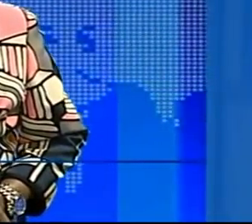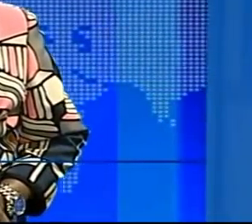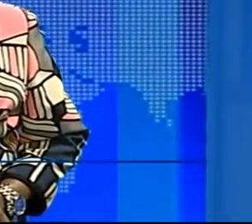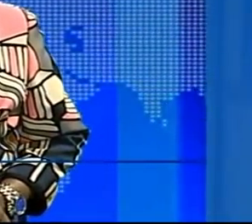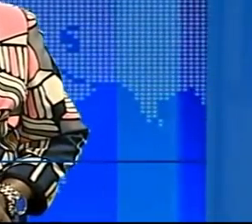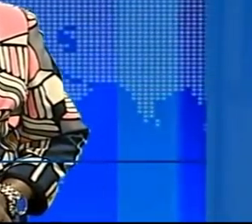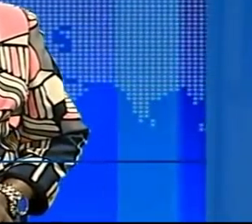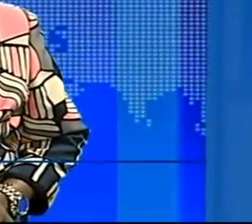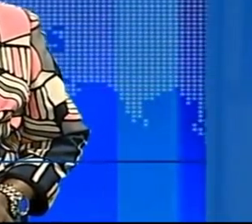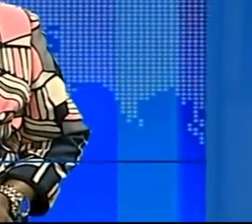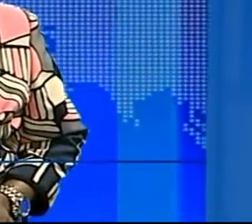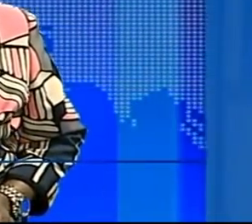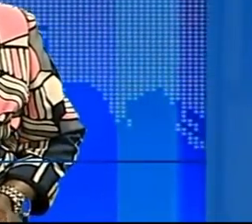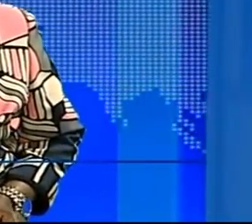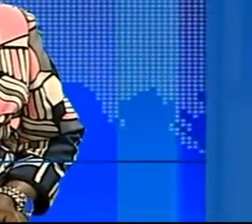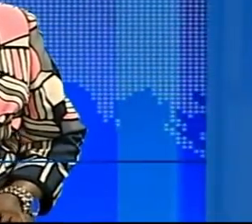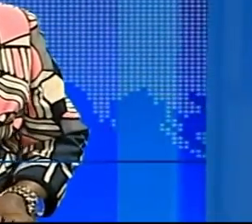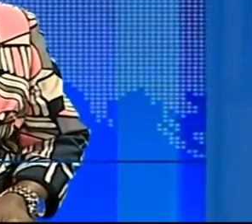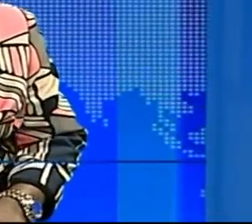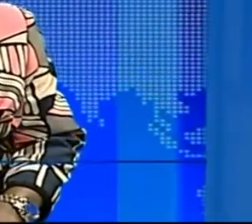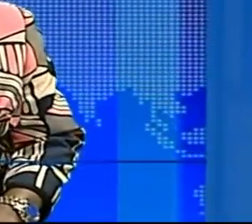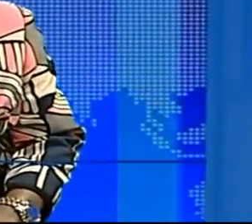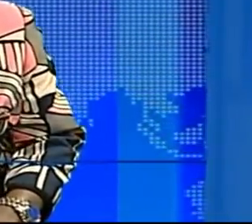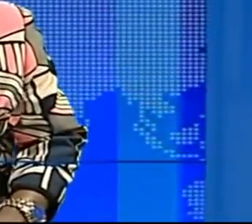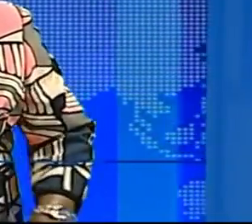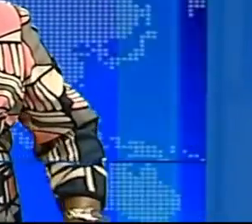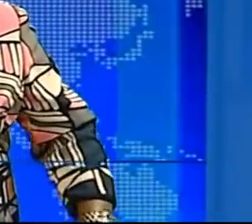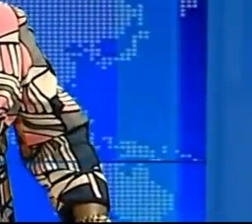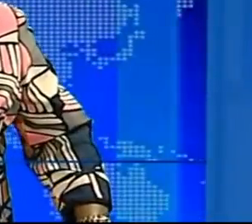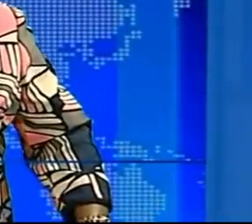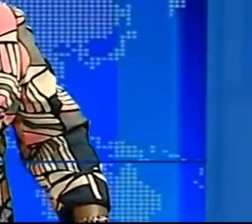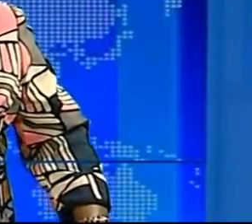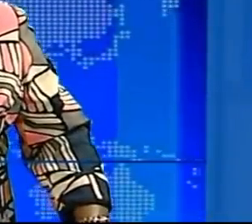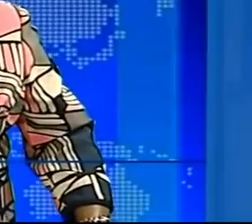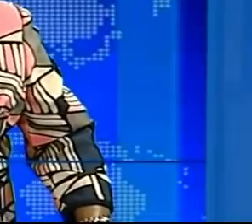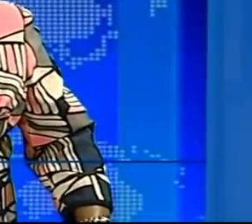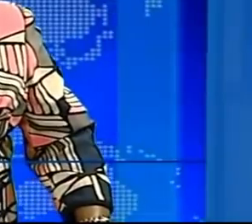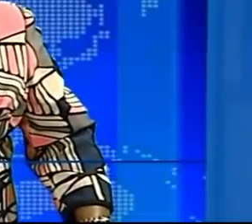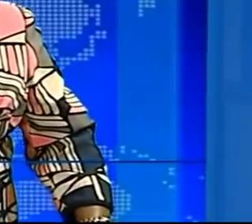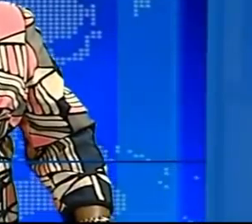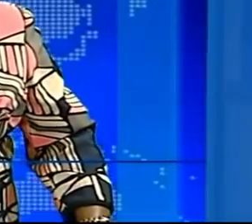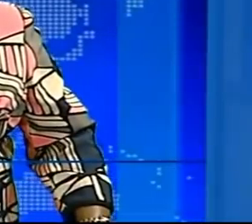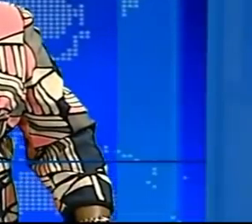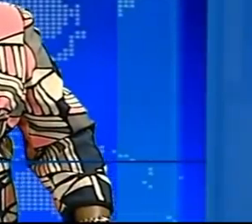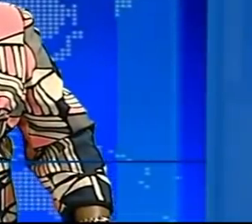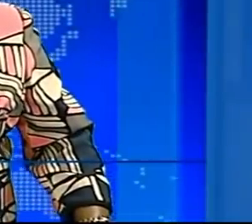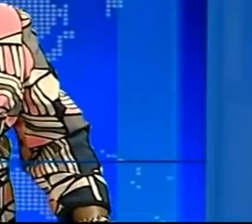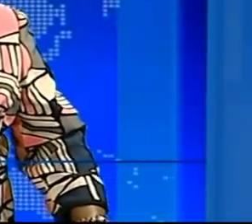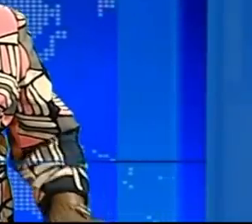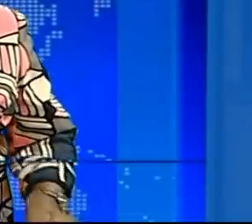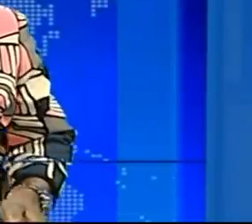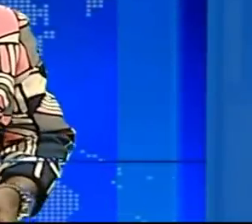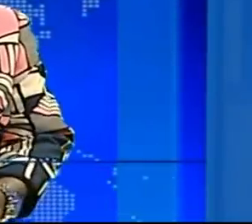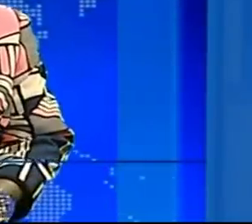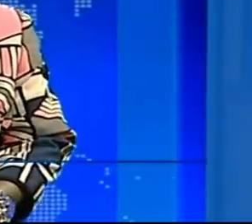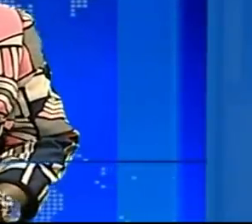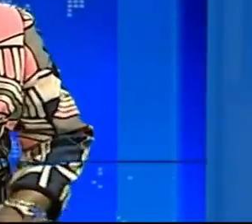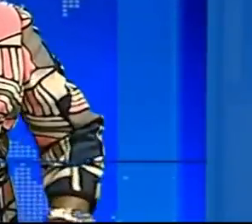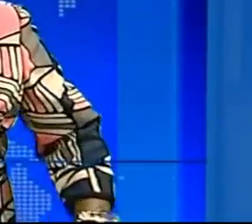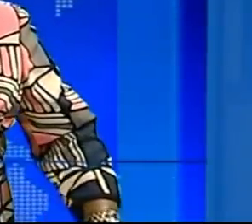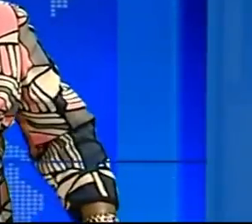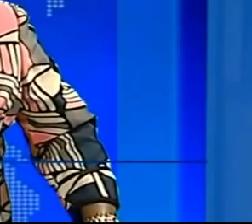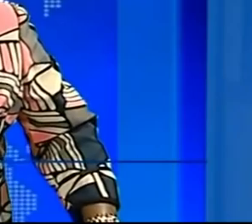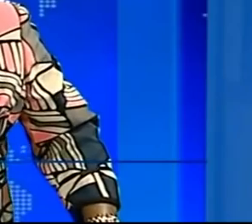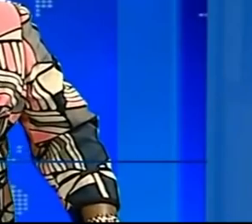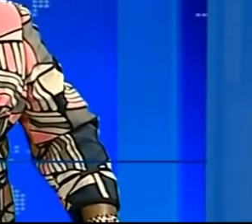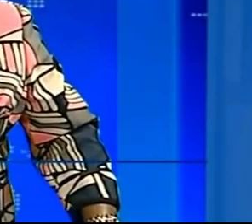de l'Assemblée provinciale de la ville de Kinshasa qui a organisé un culte d'action de grâce en faveur du président de la République. Ce journal est fini.